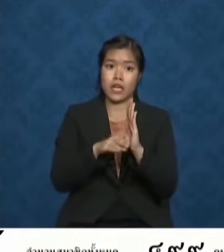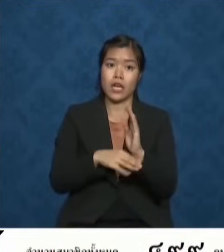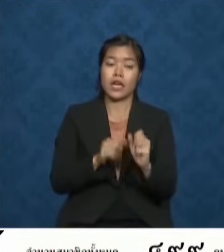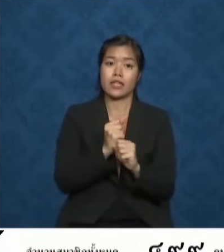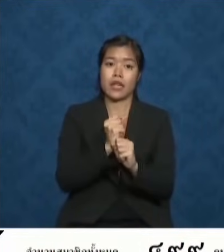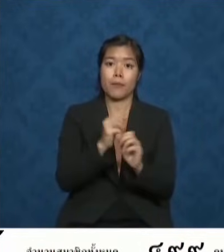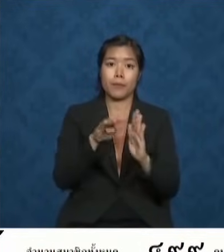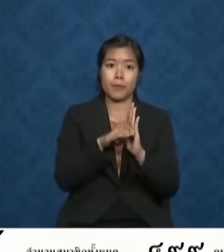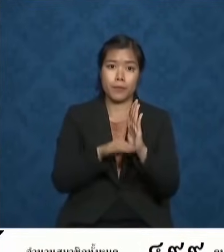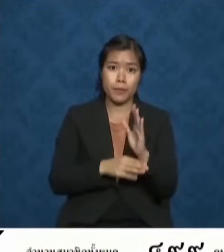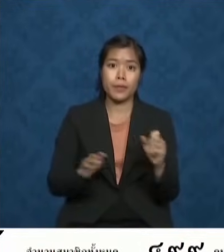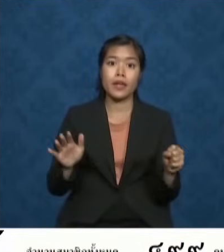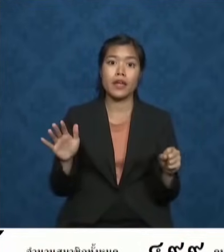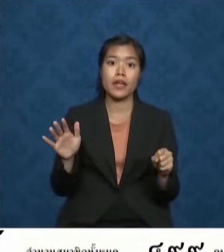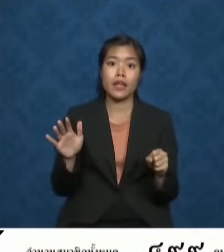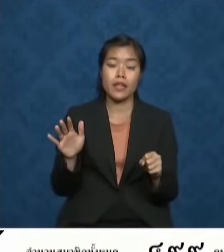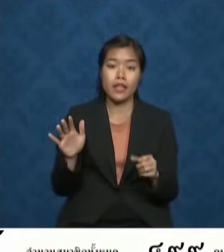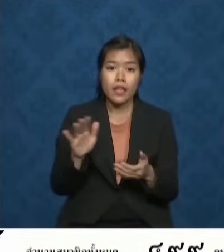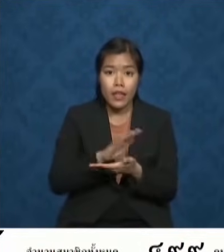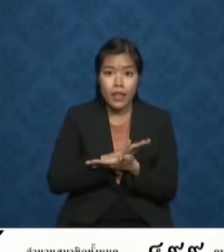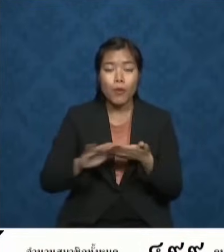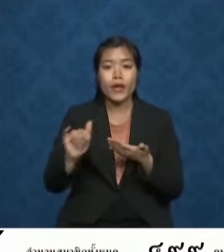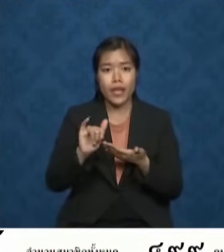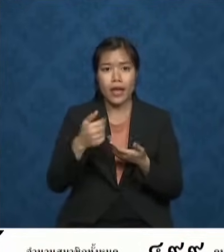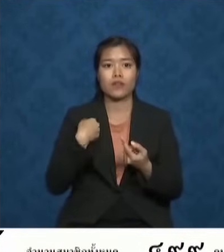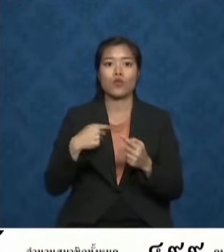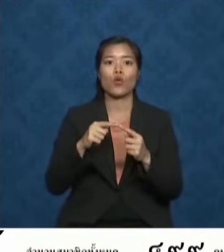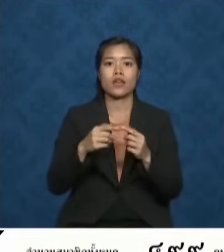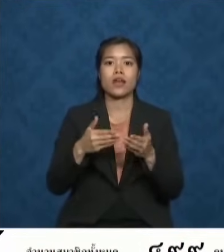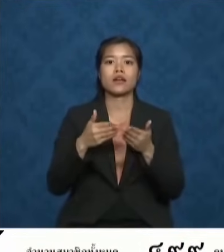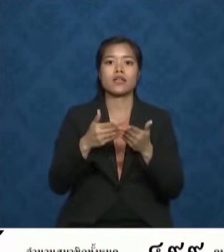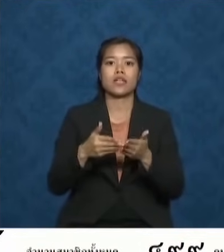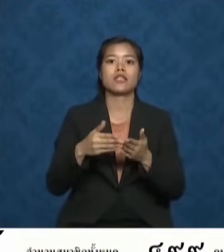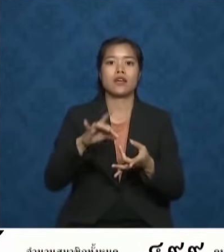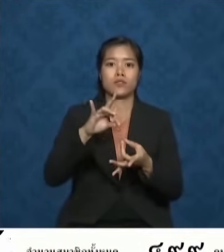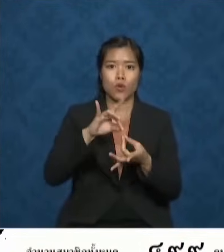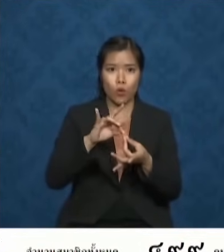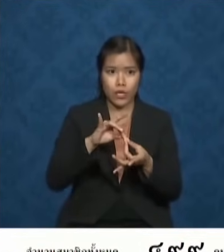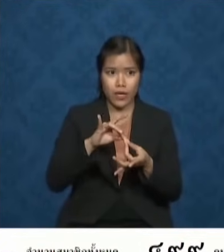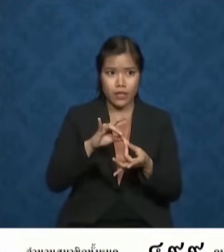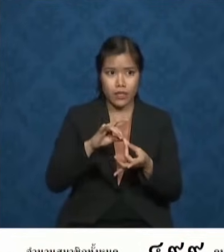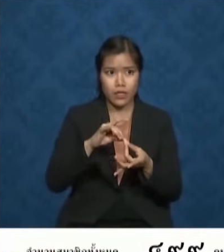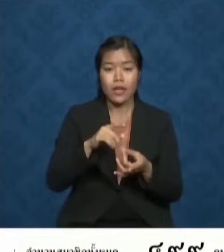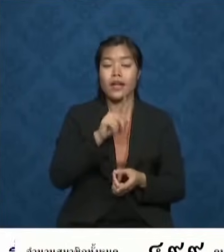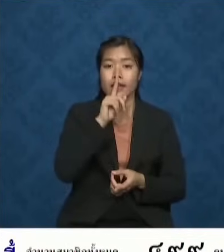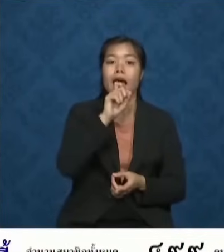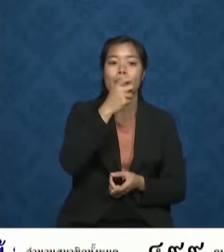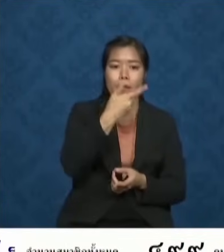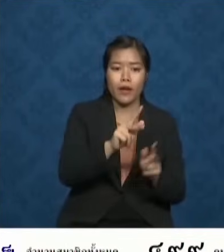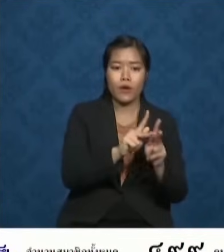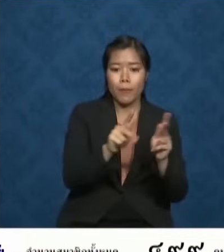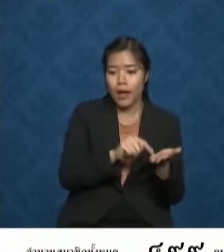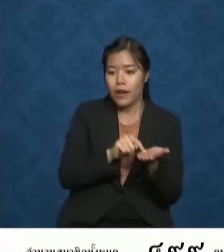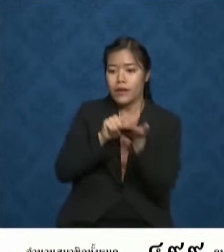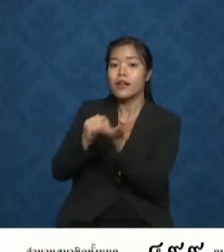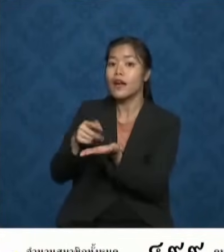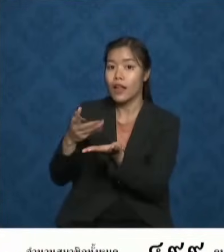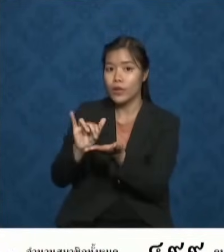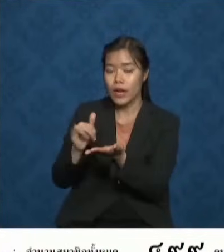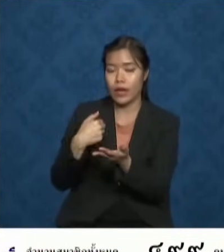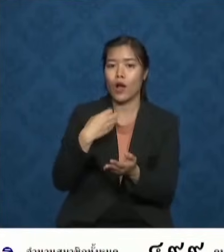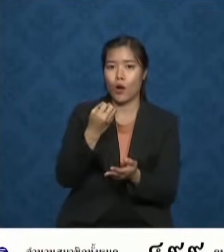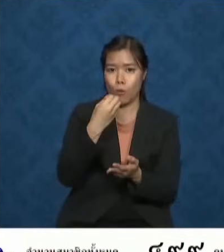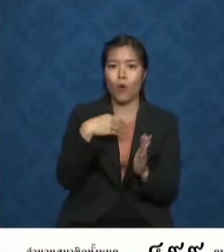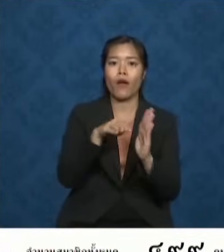เรือหลวงสุโขทัยผมถามเขาเหมือนกันว่าทีนี้ทำไมไม่ไปให้การปฏิการเขาเขาบอกว่าอยู่ในระหว่างดำเนิน